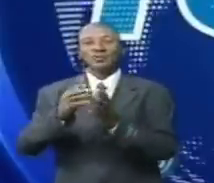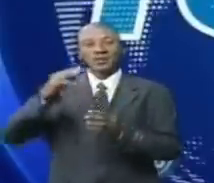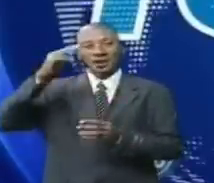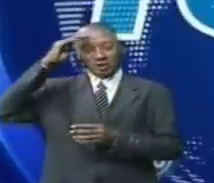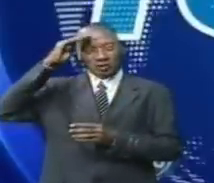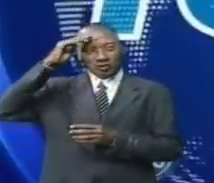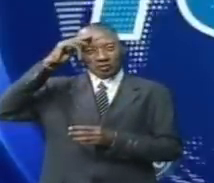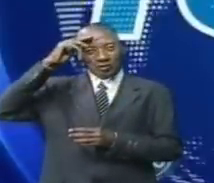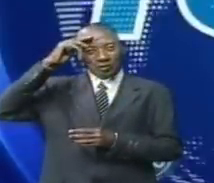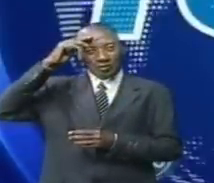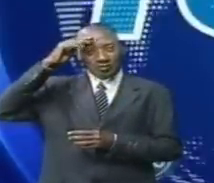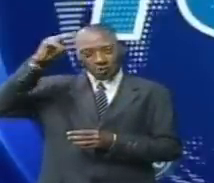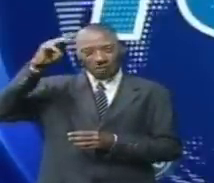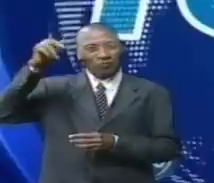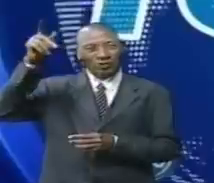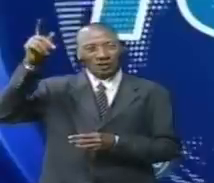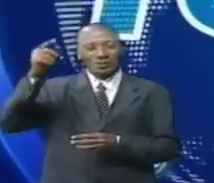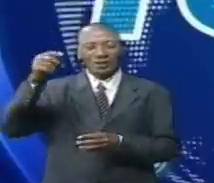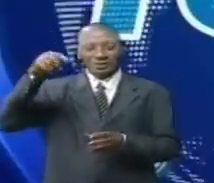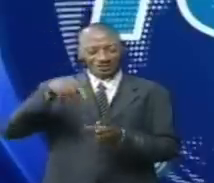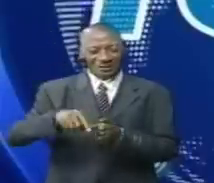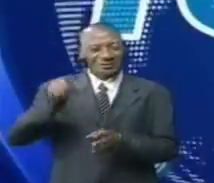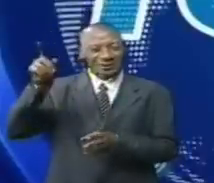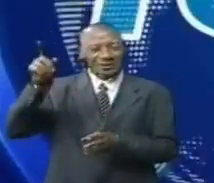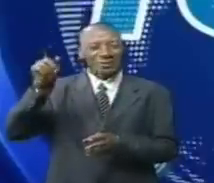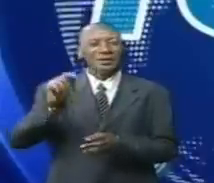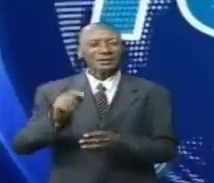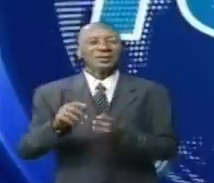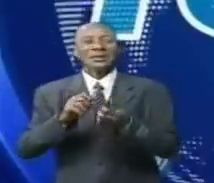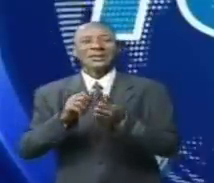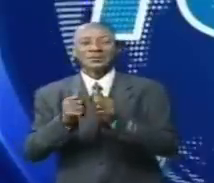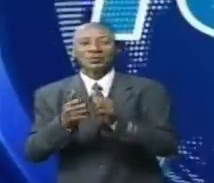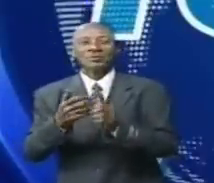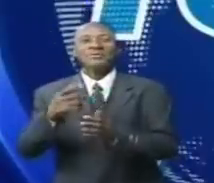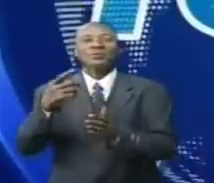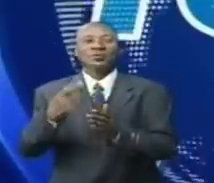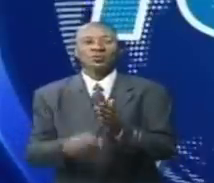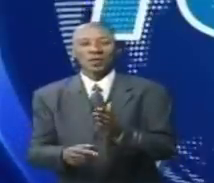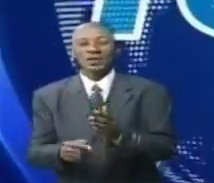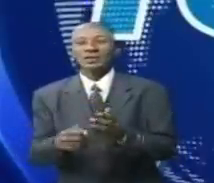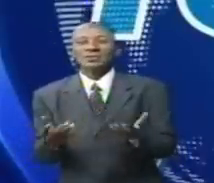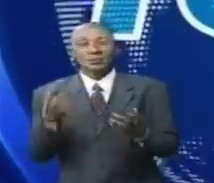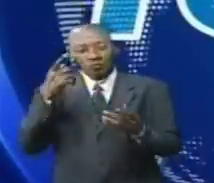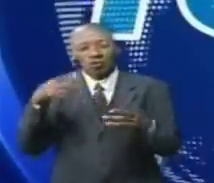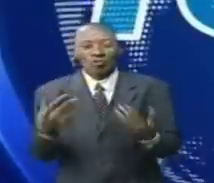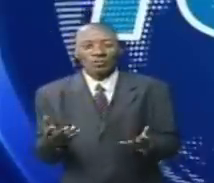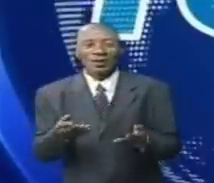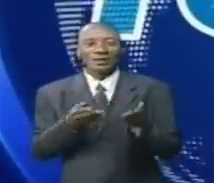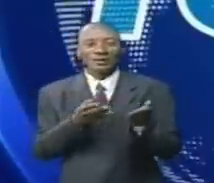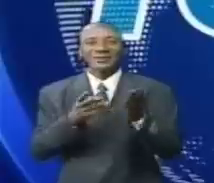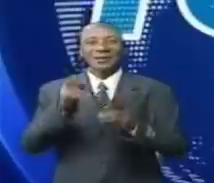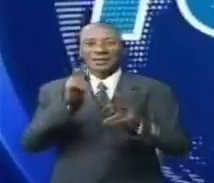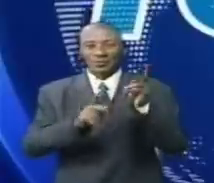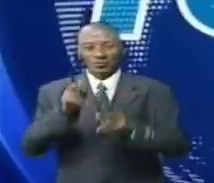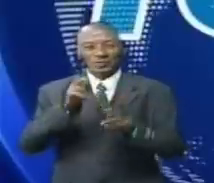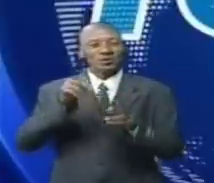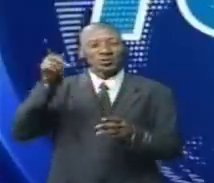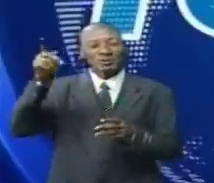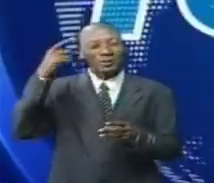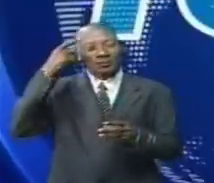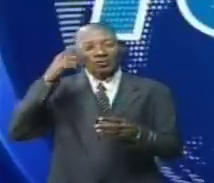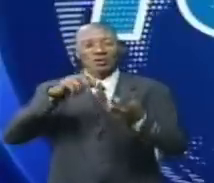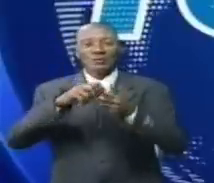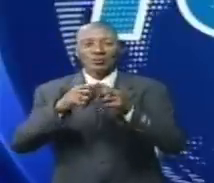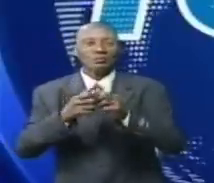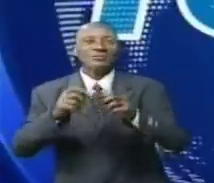ces quartiers vivent dans une précarité hors du commun. La question, comment nourrir cette population exponentielle dans un environnement où il n'y a